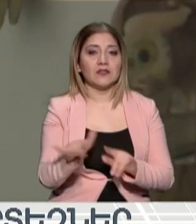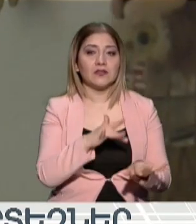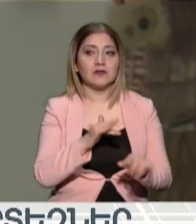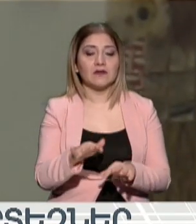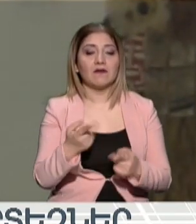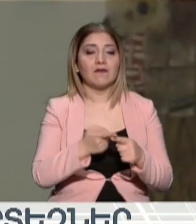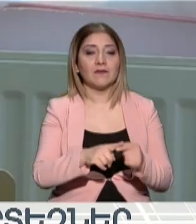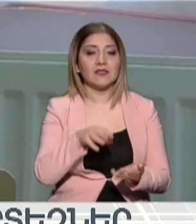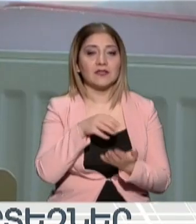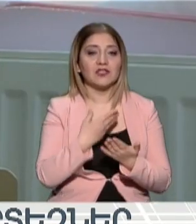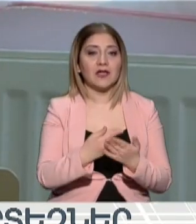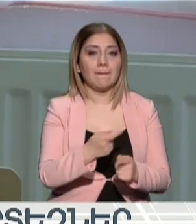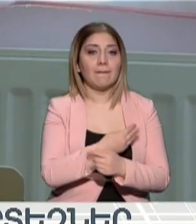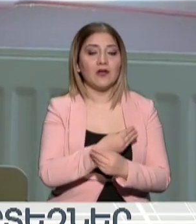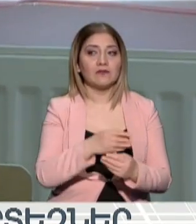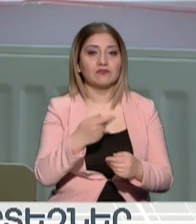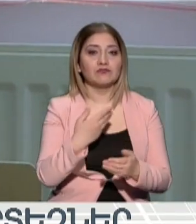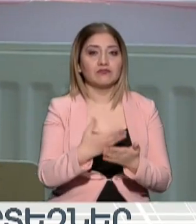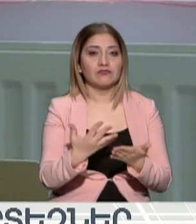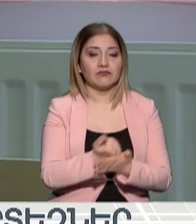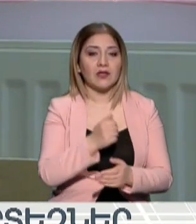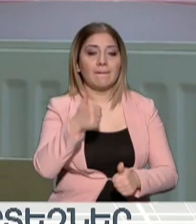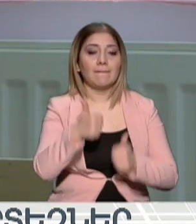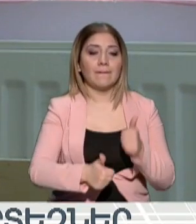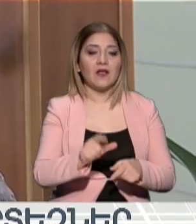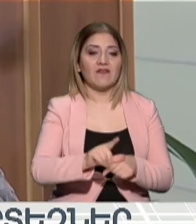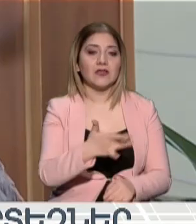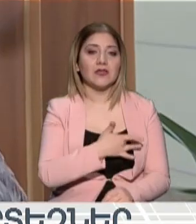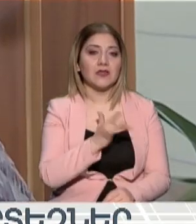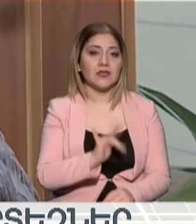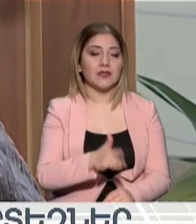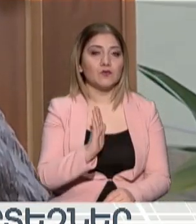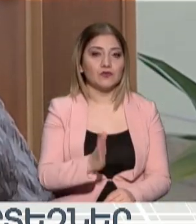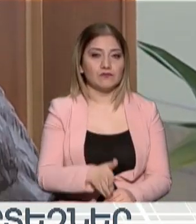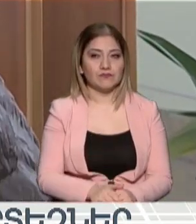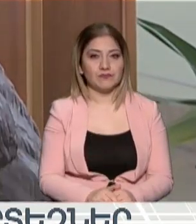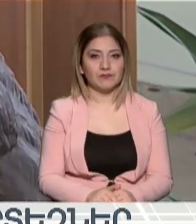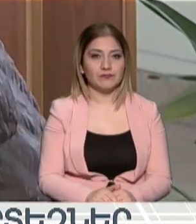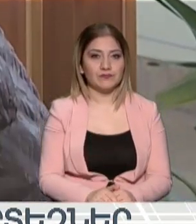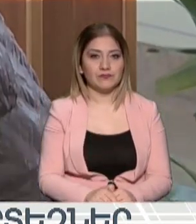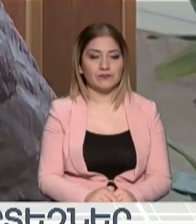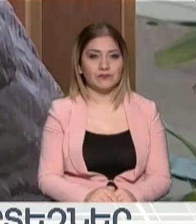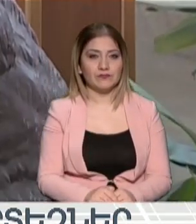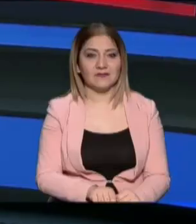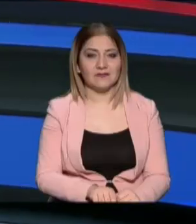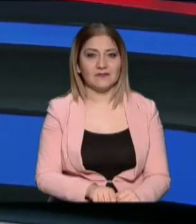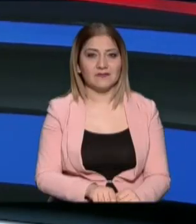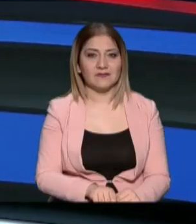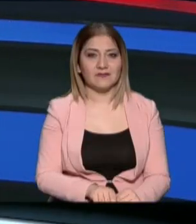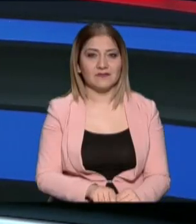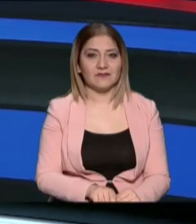համայնքներում մանկապարտեզները երկար գործեն, մրցույթի պայմանները խիստ են լինելու։ Քրիստինե Ոսկանյան, Արտակ Գևորքյան, Լուրեր։